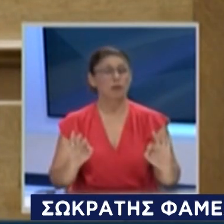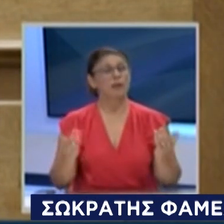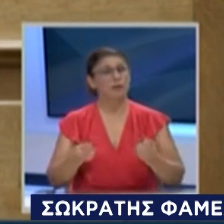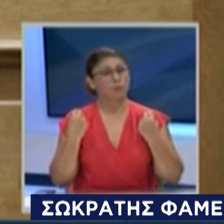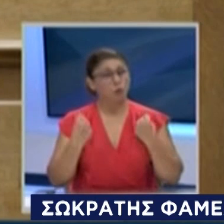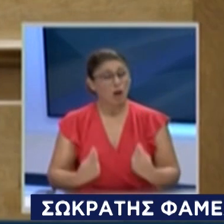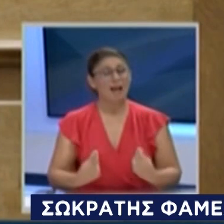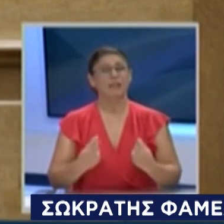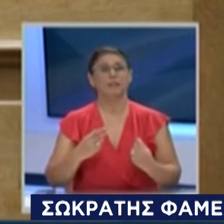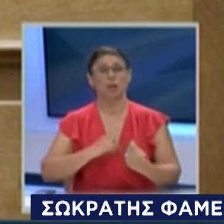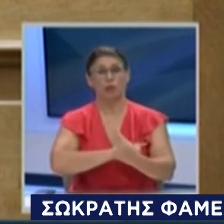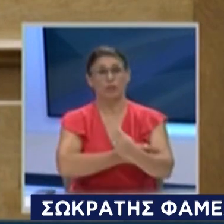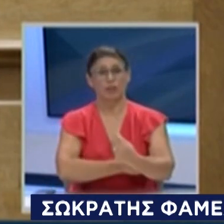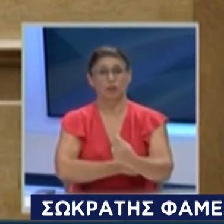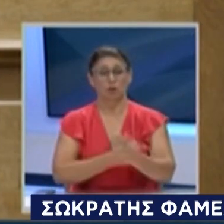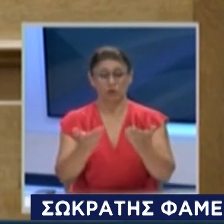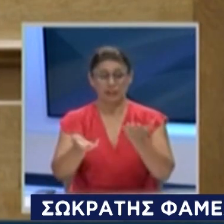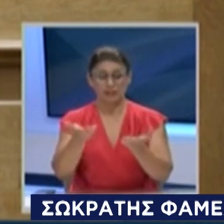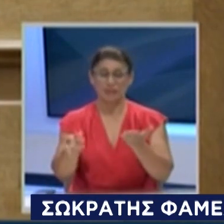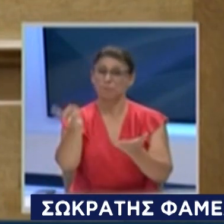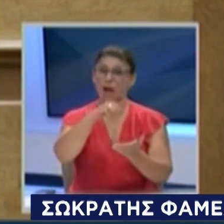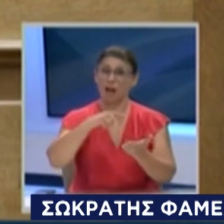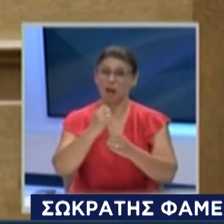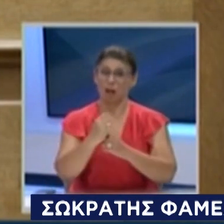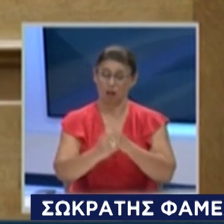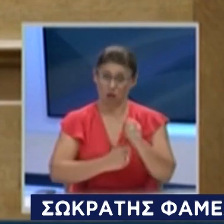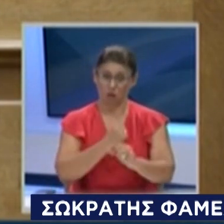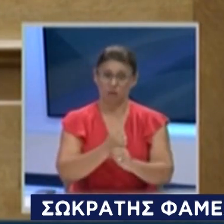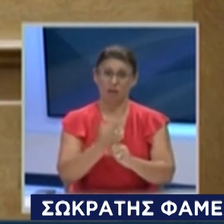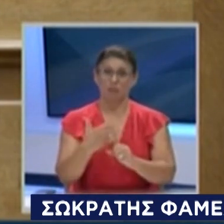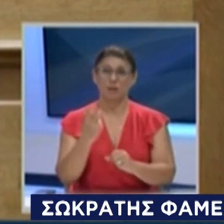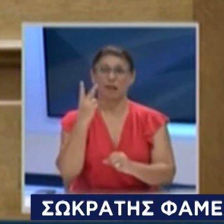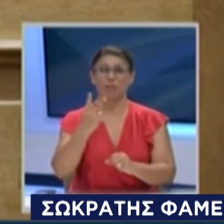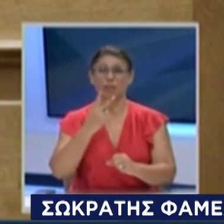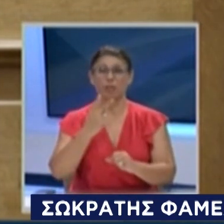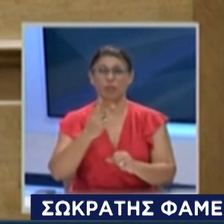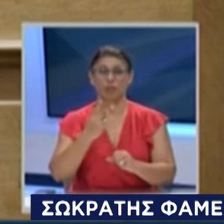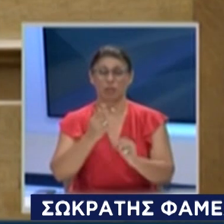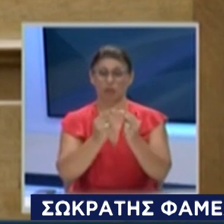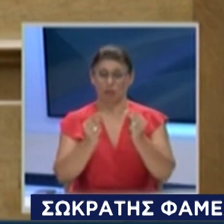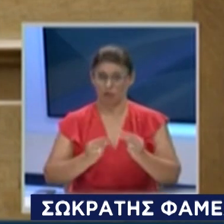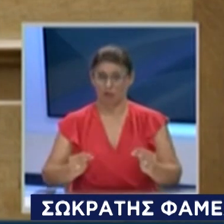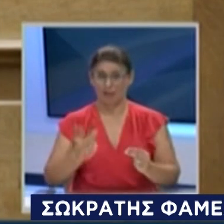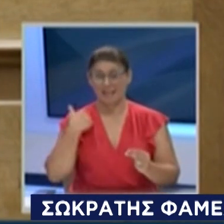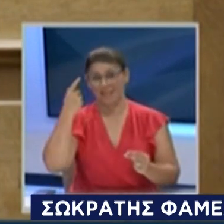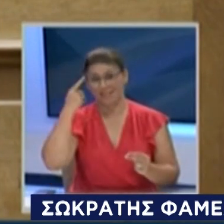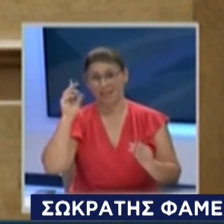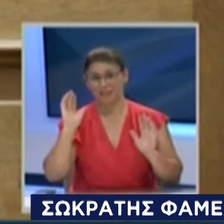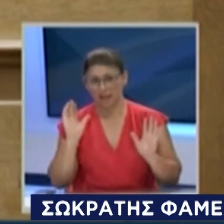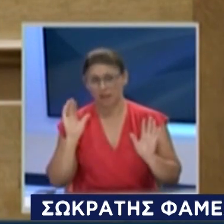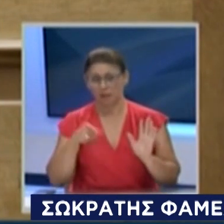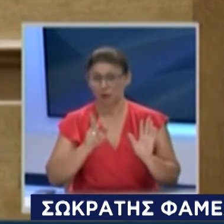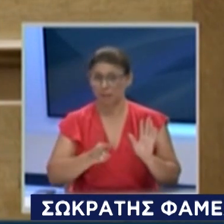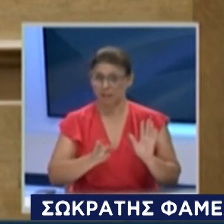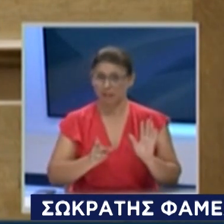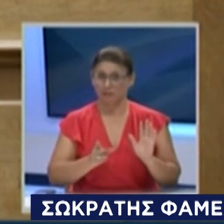καλύτερο δυνατό σε σχέση με κάθε άλλη χρονιά, υπήρξαν πλέον 2 εξηγήσεις. Ή δεν ξέρατε, το οποίο είναι